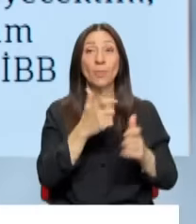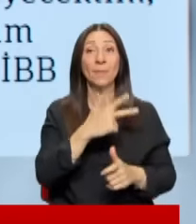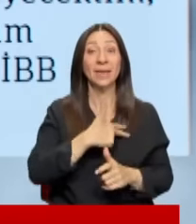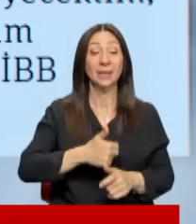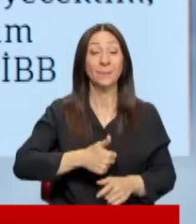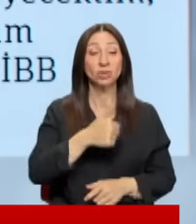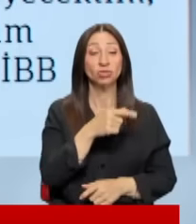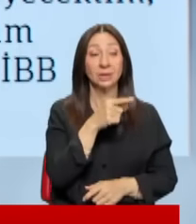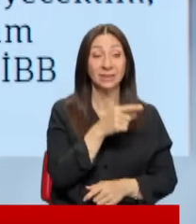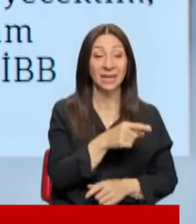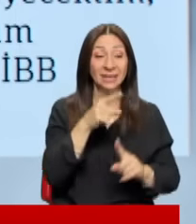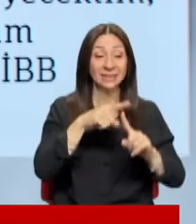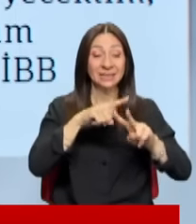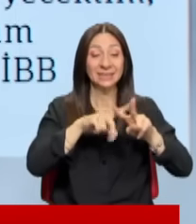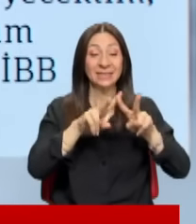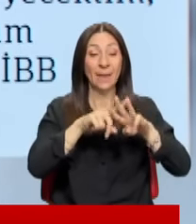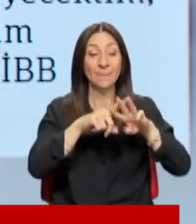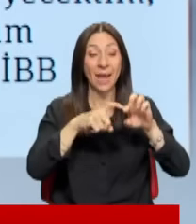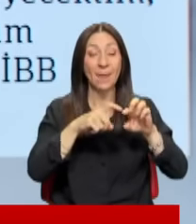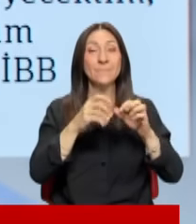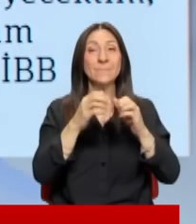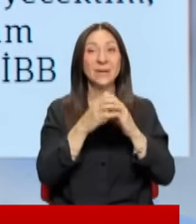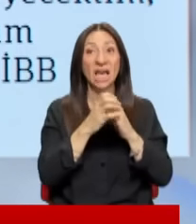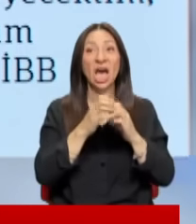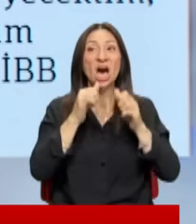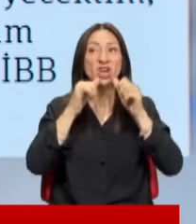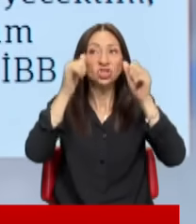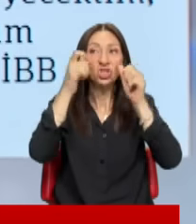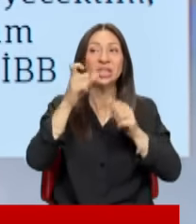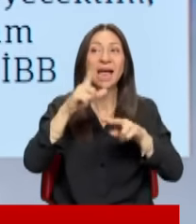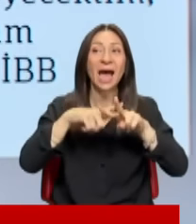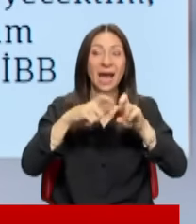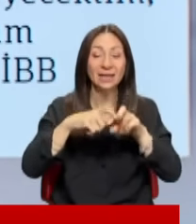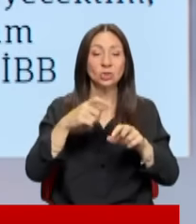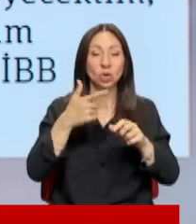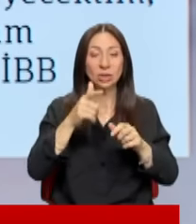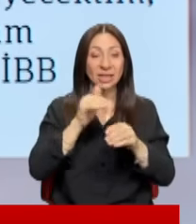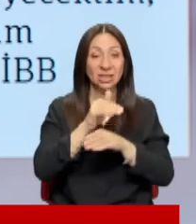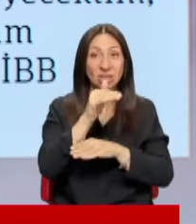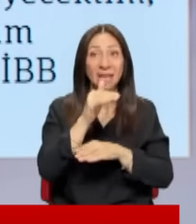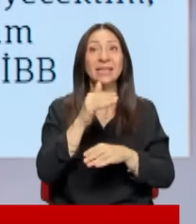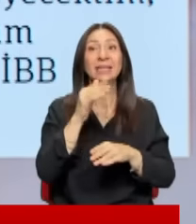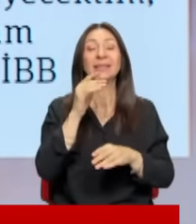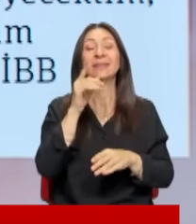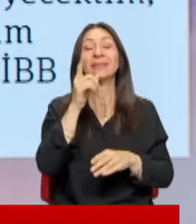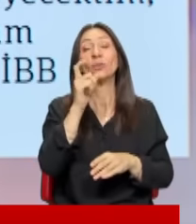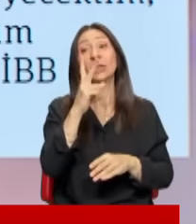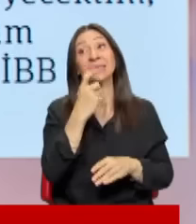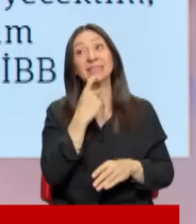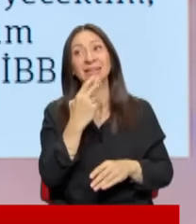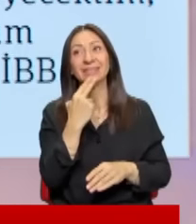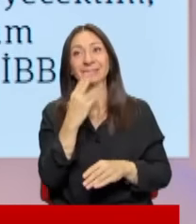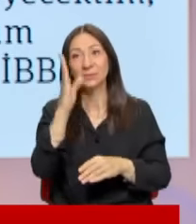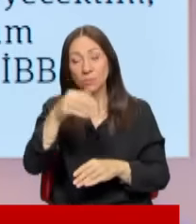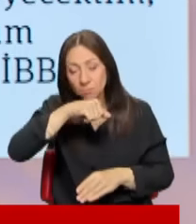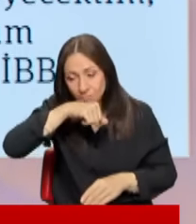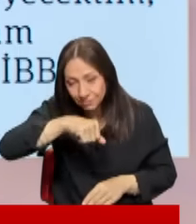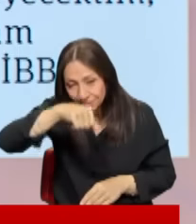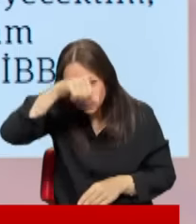Belediye Başkanı Tamer Mandalinci ile Hacılar Köyü'nde yaşayan 92 yaşındaki Sevim teyzeyi ziyaret etti. Elini